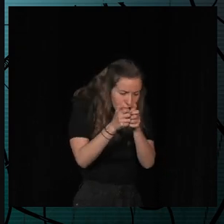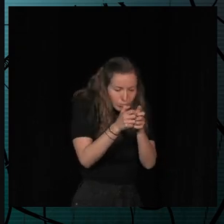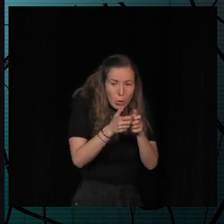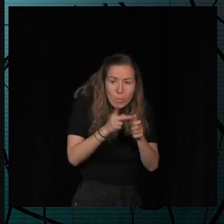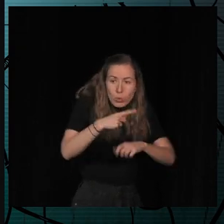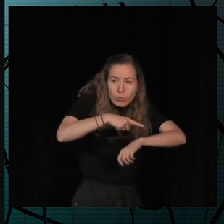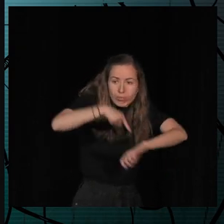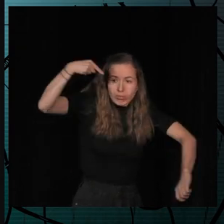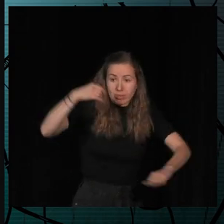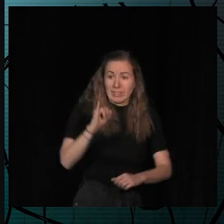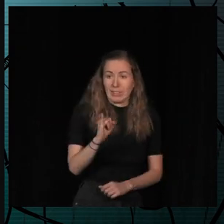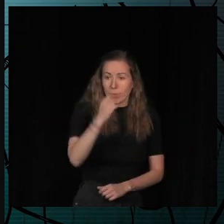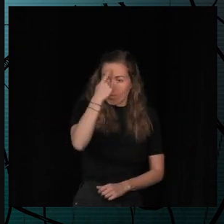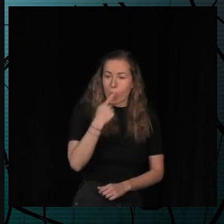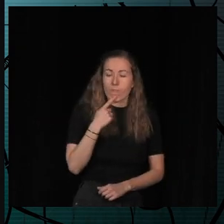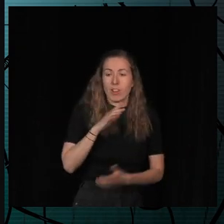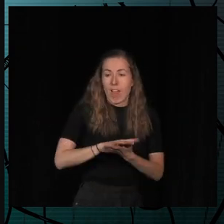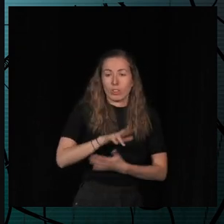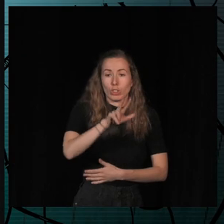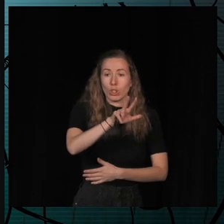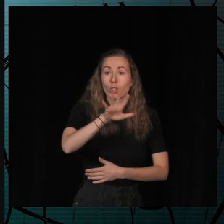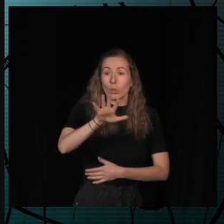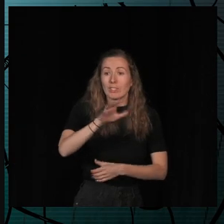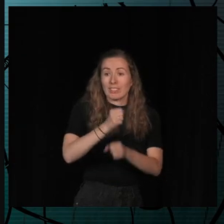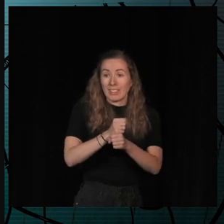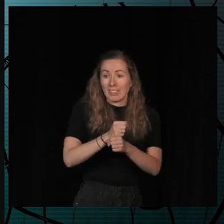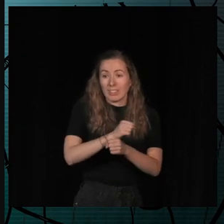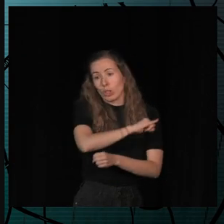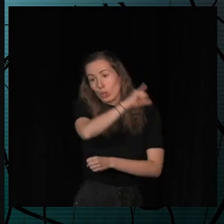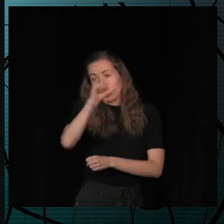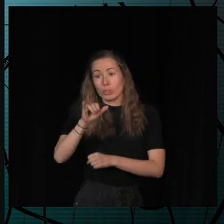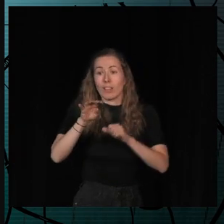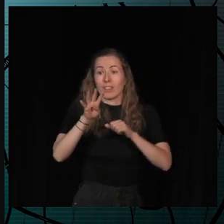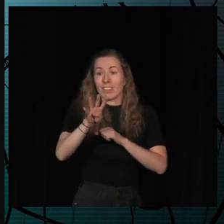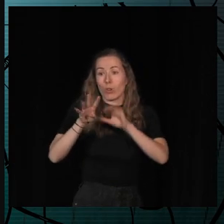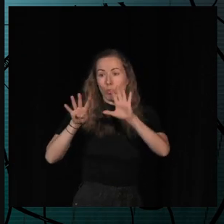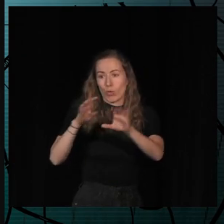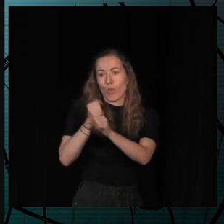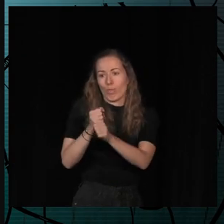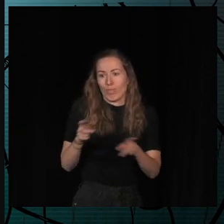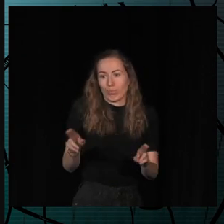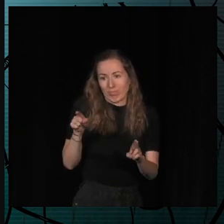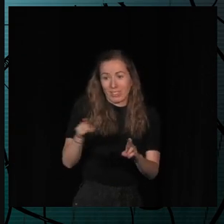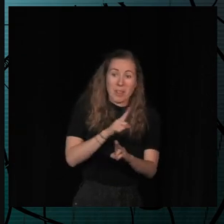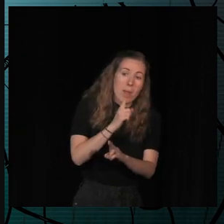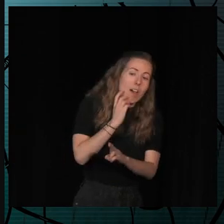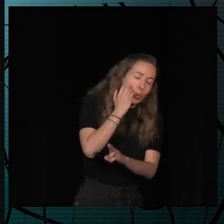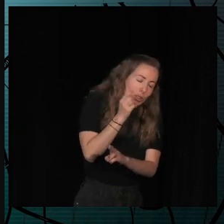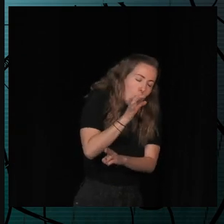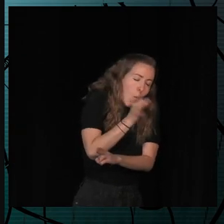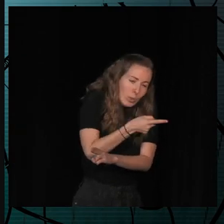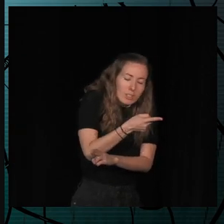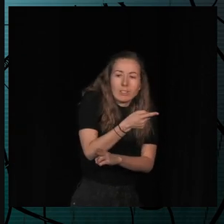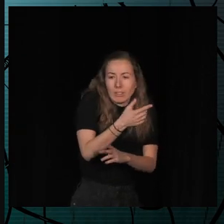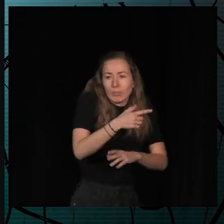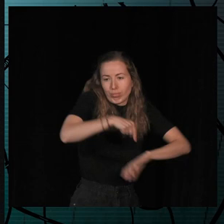35 49 ans donc ce ne sont pas forcément toujours même si on les adolescents sont un bon une